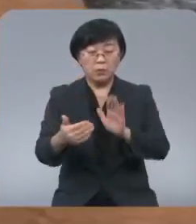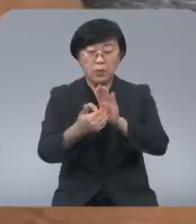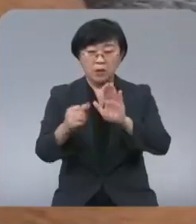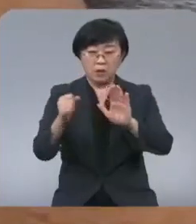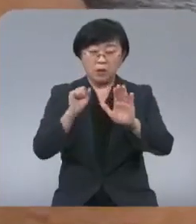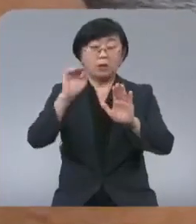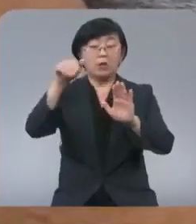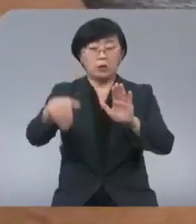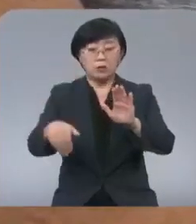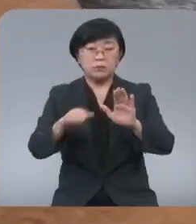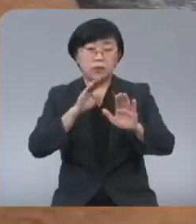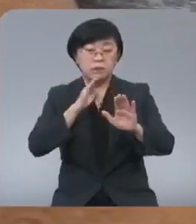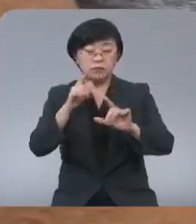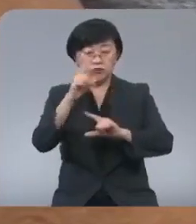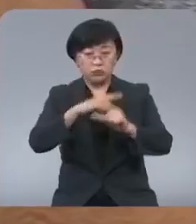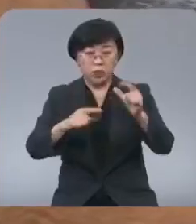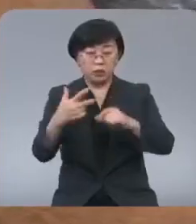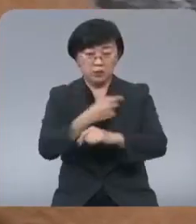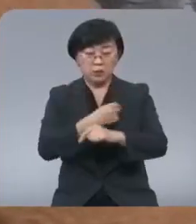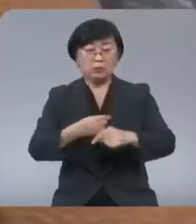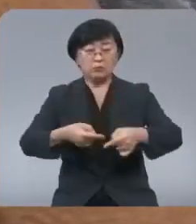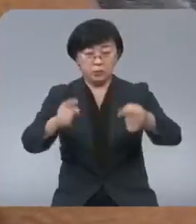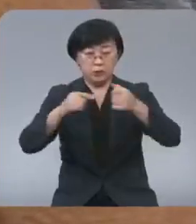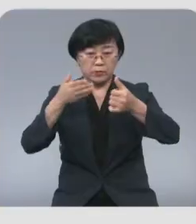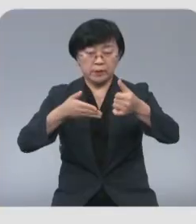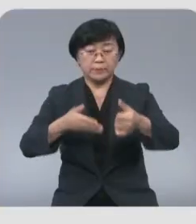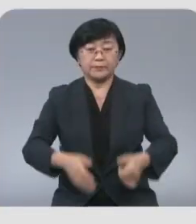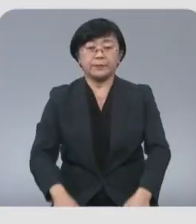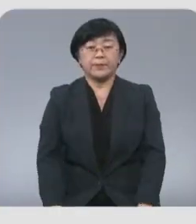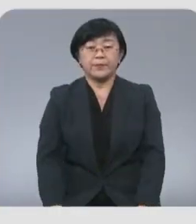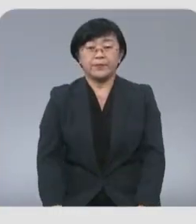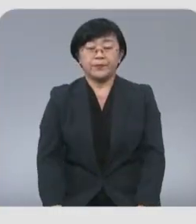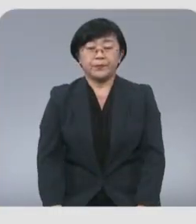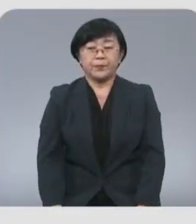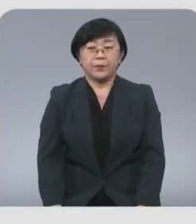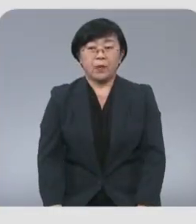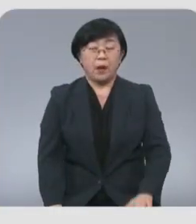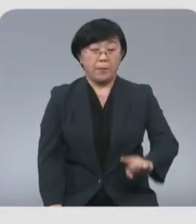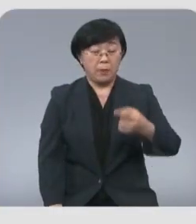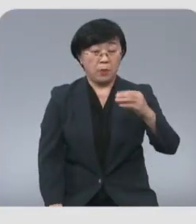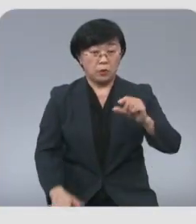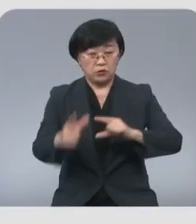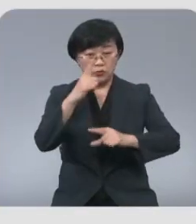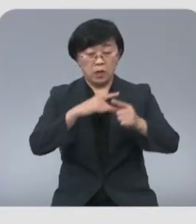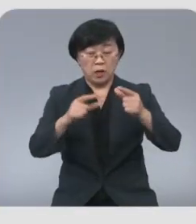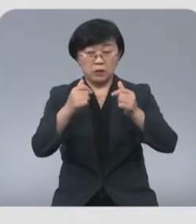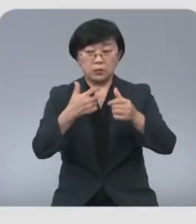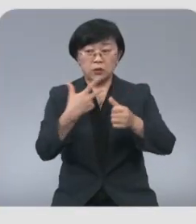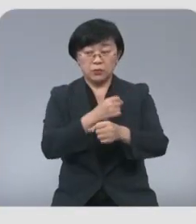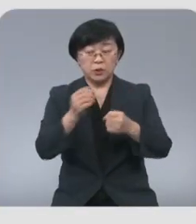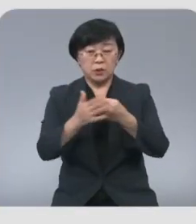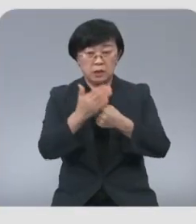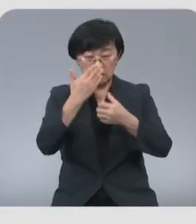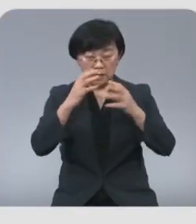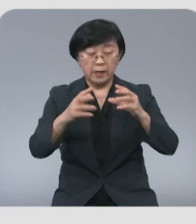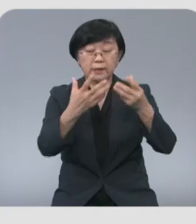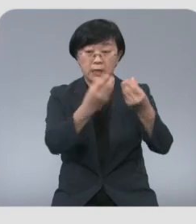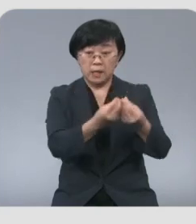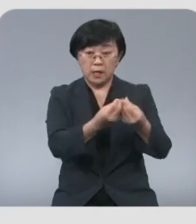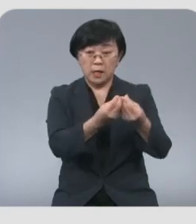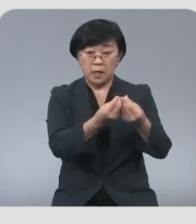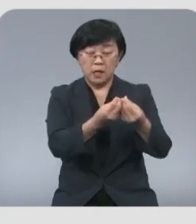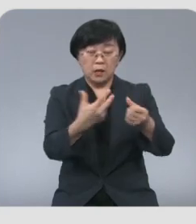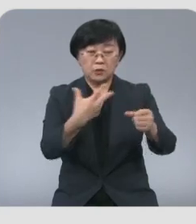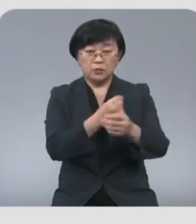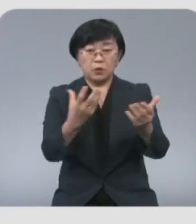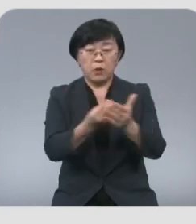현저히 떨어진다면서 추가 접종 참여를 당부했습니다. 앞서 100만 명 이상 추가 접종을 시행한 이스라엘의 사례를 보면